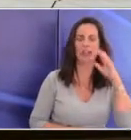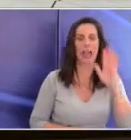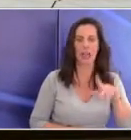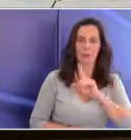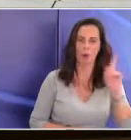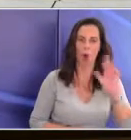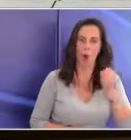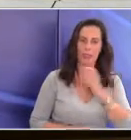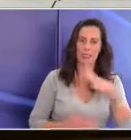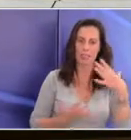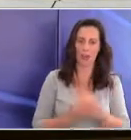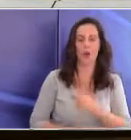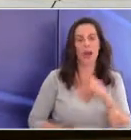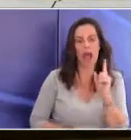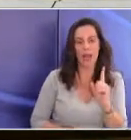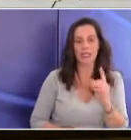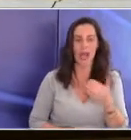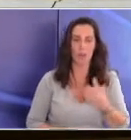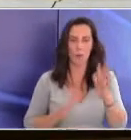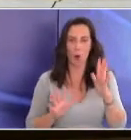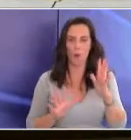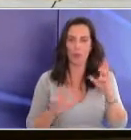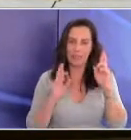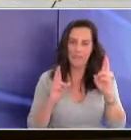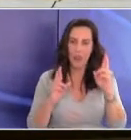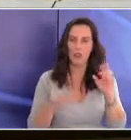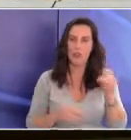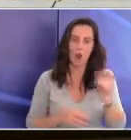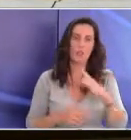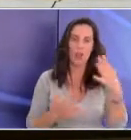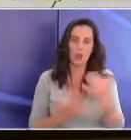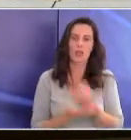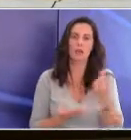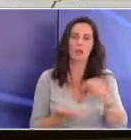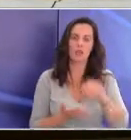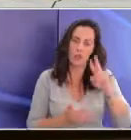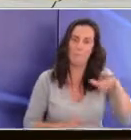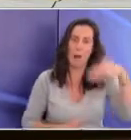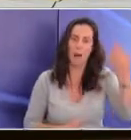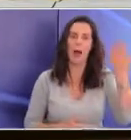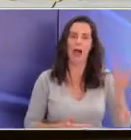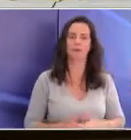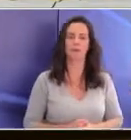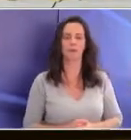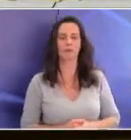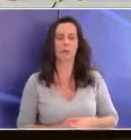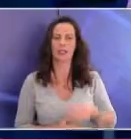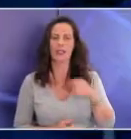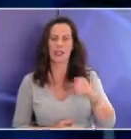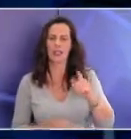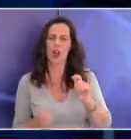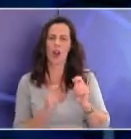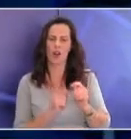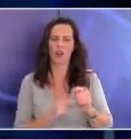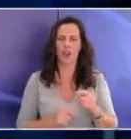אם לא ניצחנו. אז אנחנו מאוד מאוד קיווינו, נכון, זה לא הצליח. אז בשביל זה יש פעם הבאה. אבל זה כבר הופכת להיות